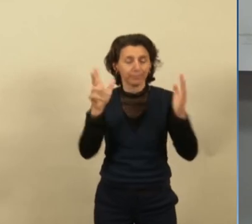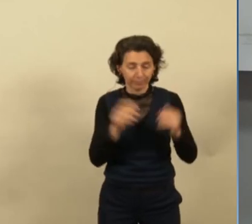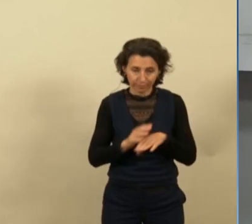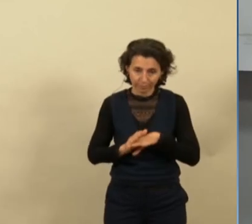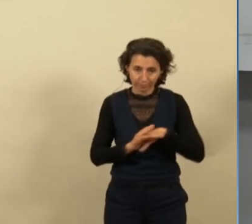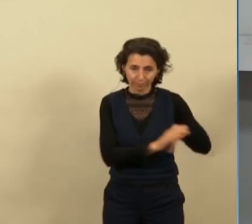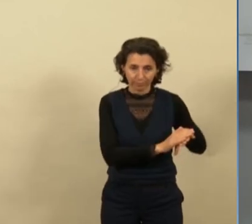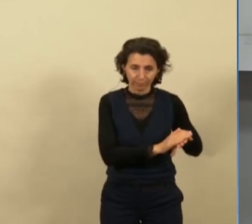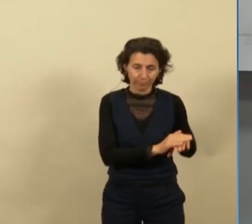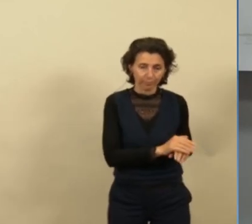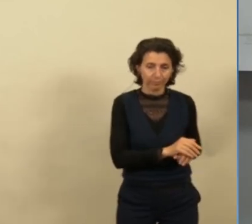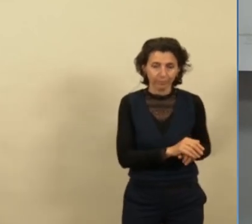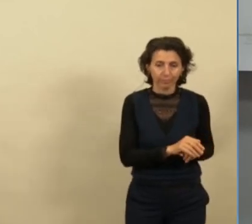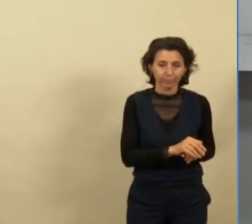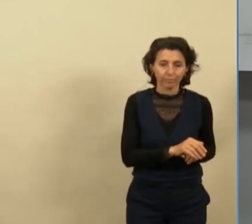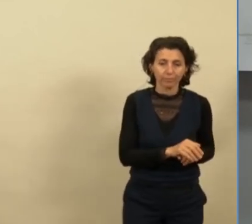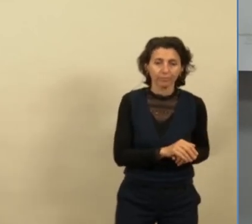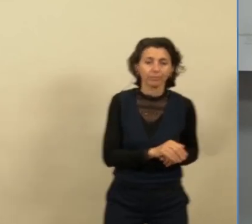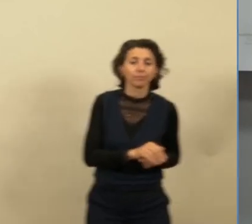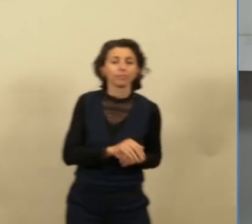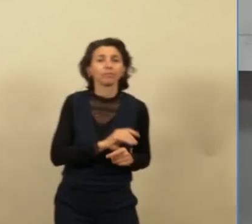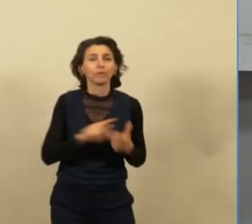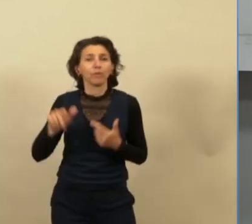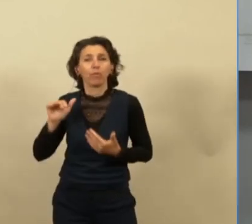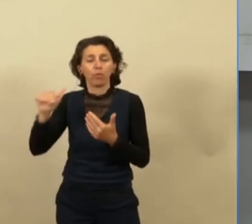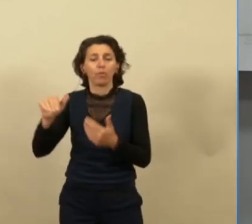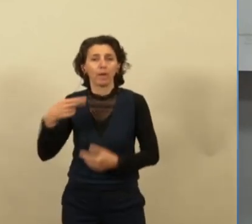c'est un vœu déposé par nr